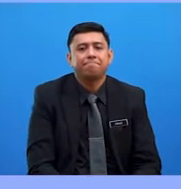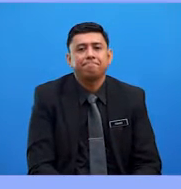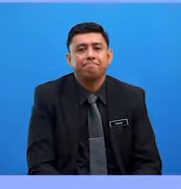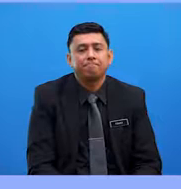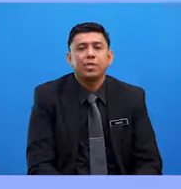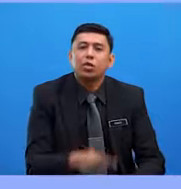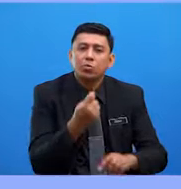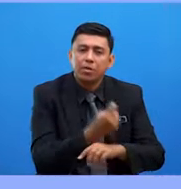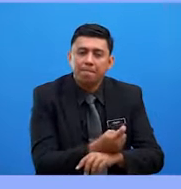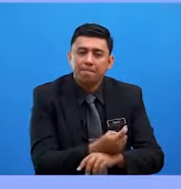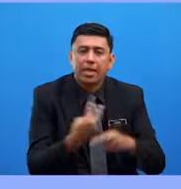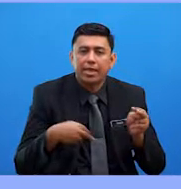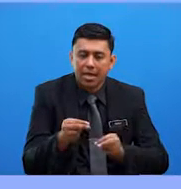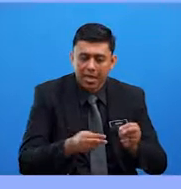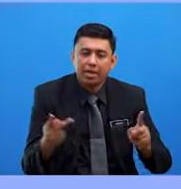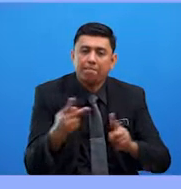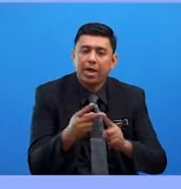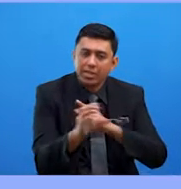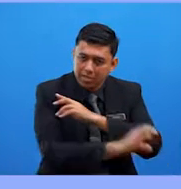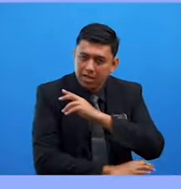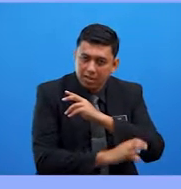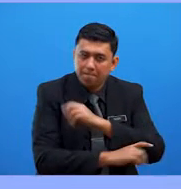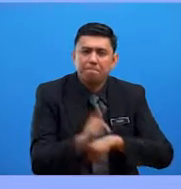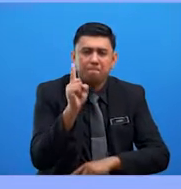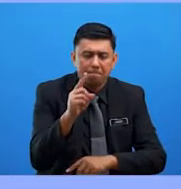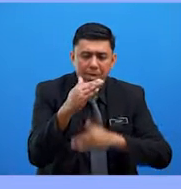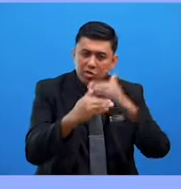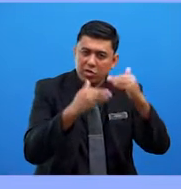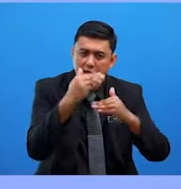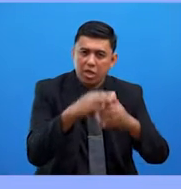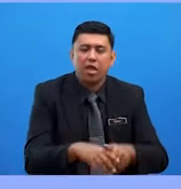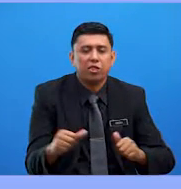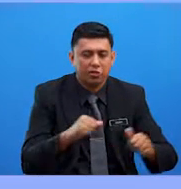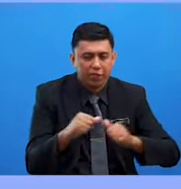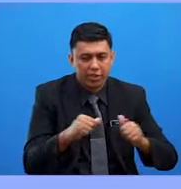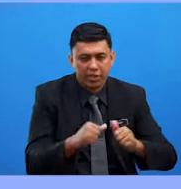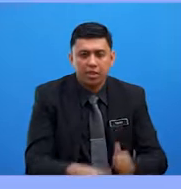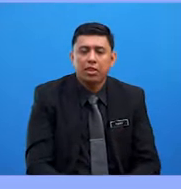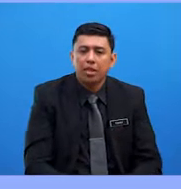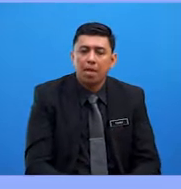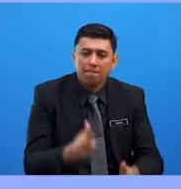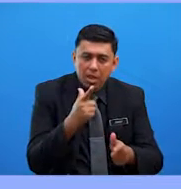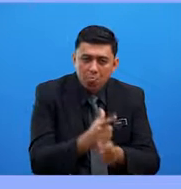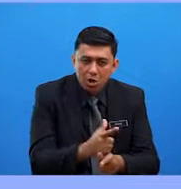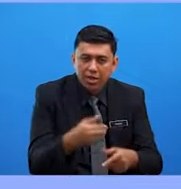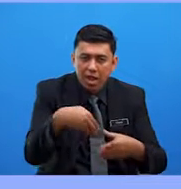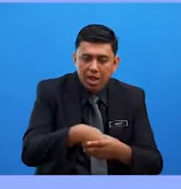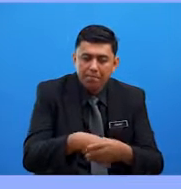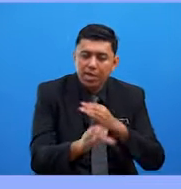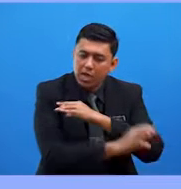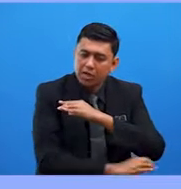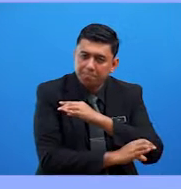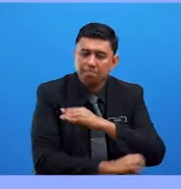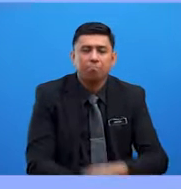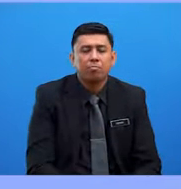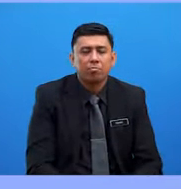Peranan perniagaan kepada negara, yang pertama dapat meningkatkan kegiatan pelaburan dalam negara di